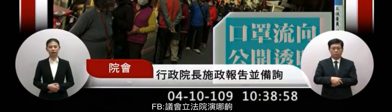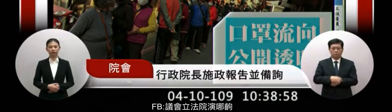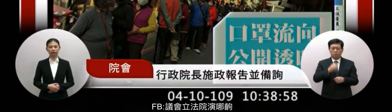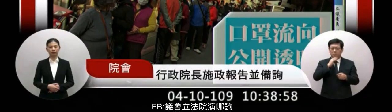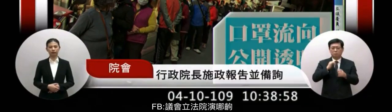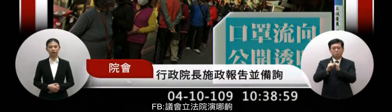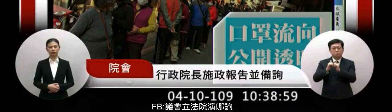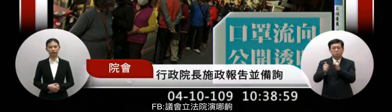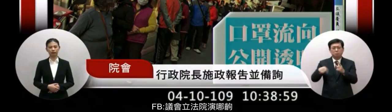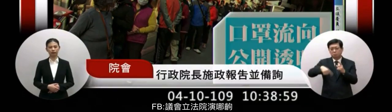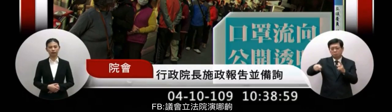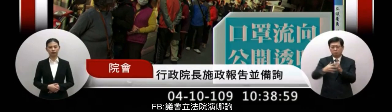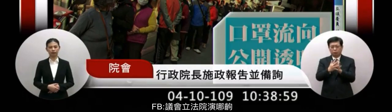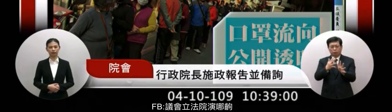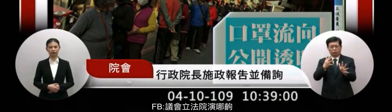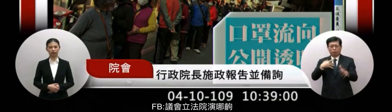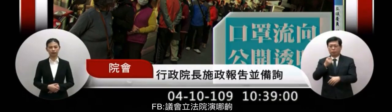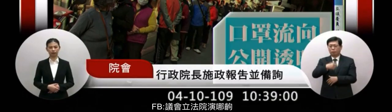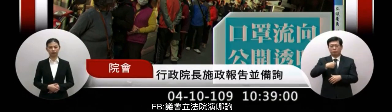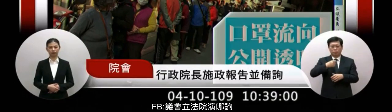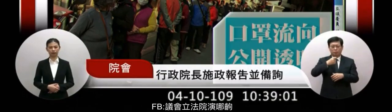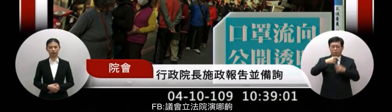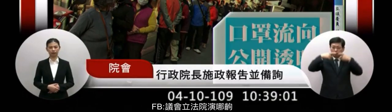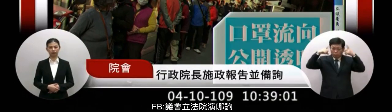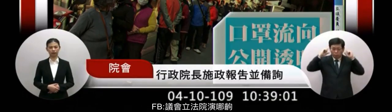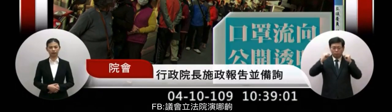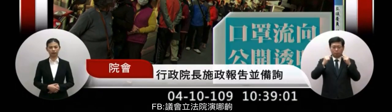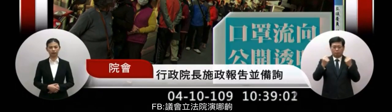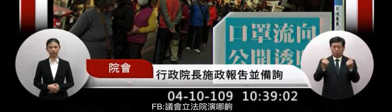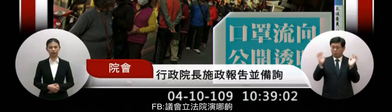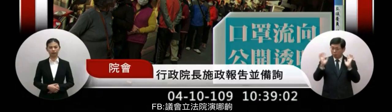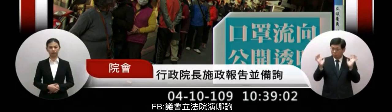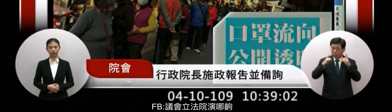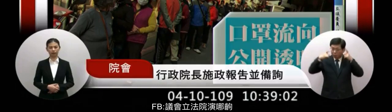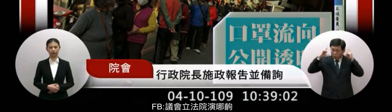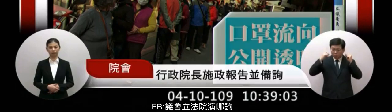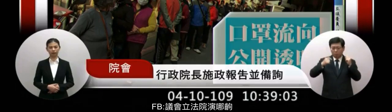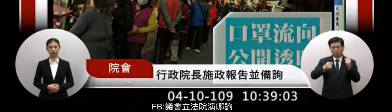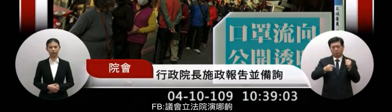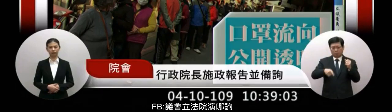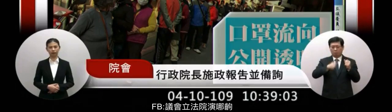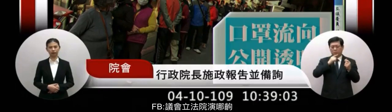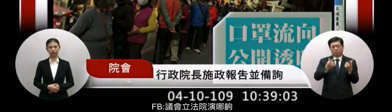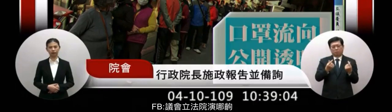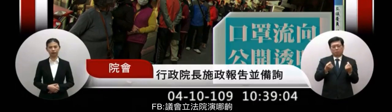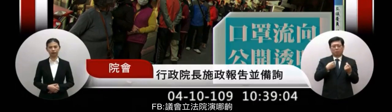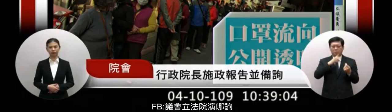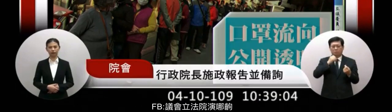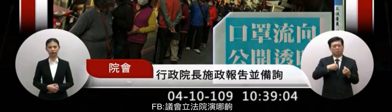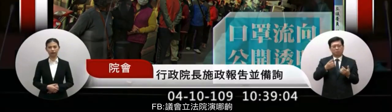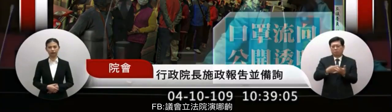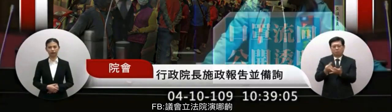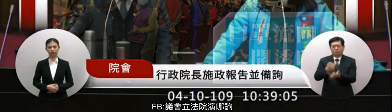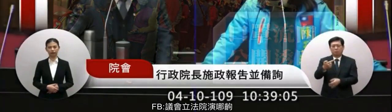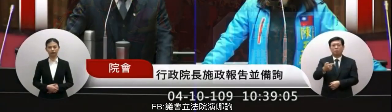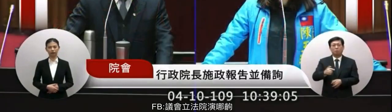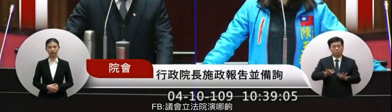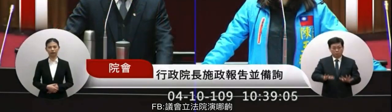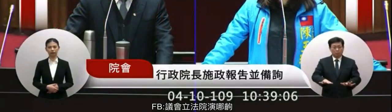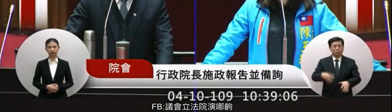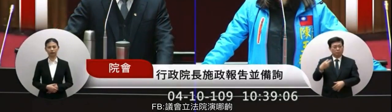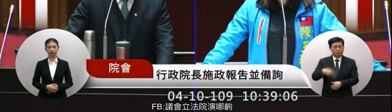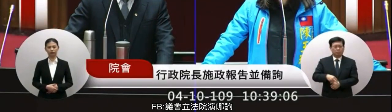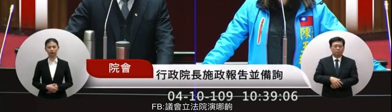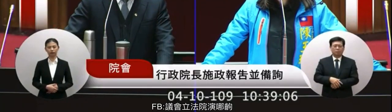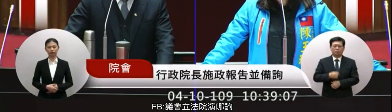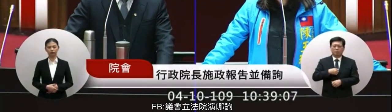个很多民众这在排队买口罩，尤其是儿童口罩的部分也是大量的不足。所以本席在这